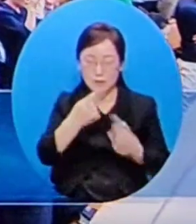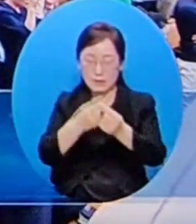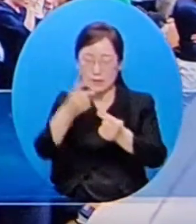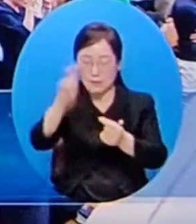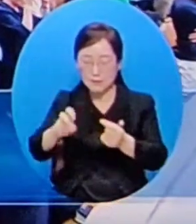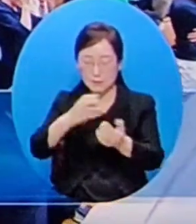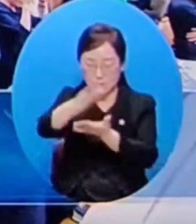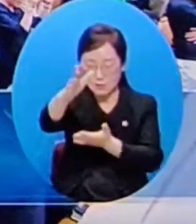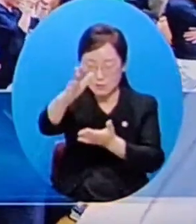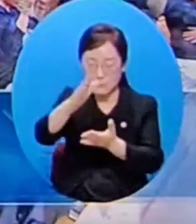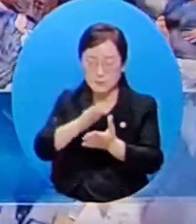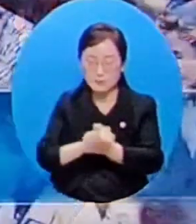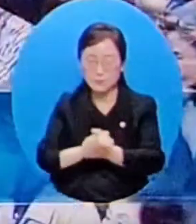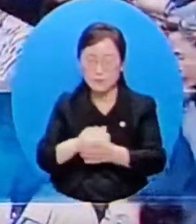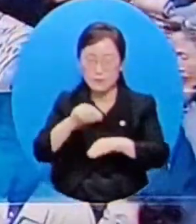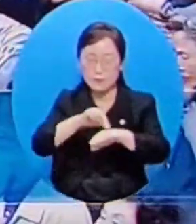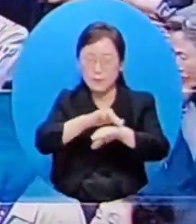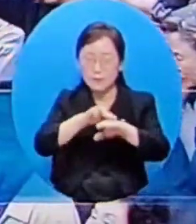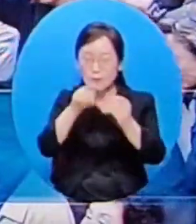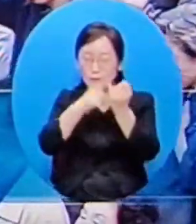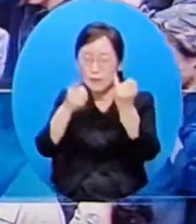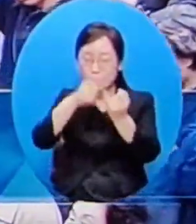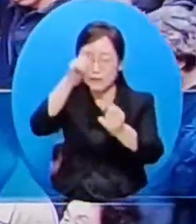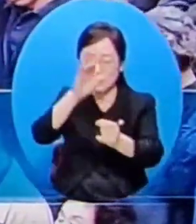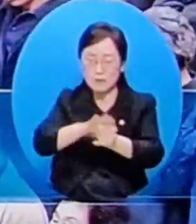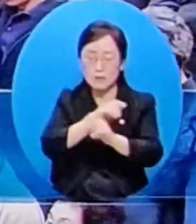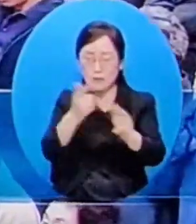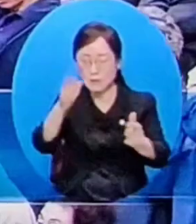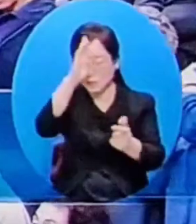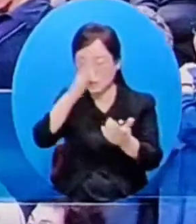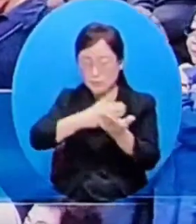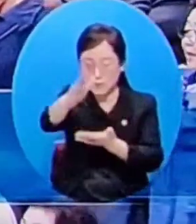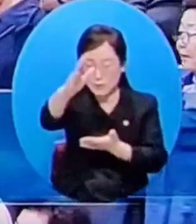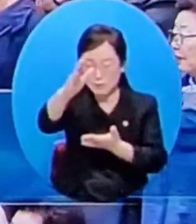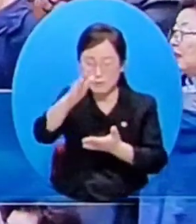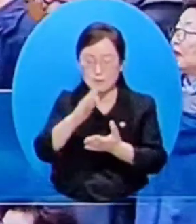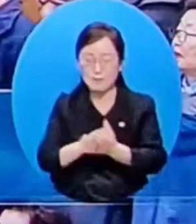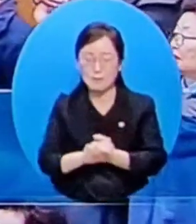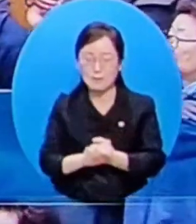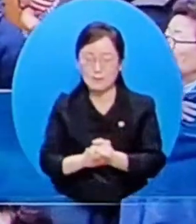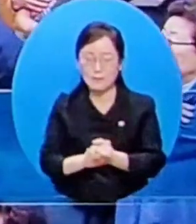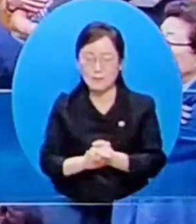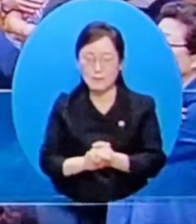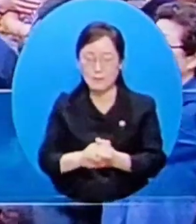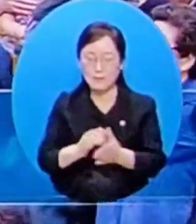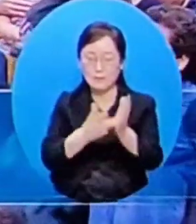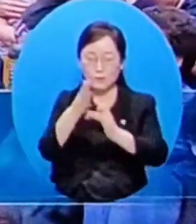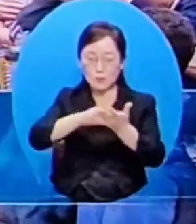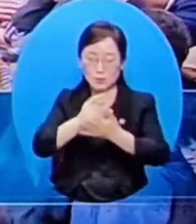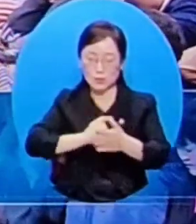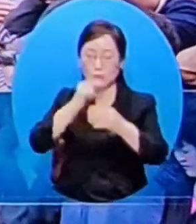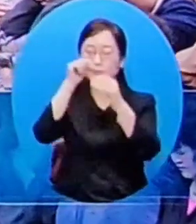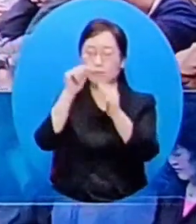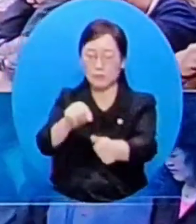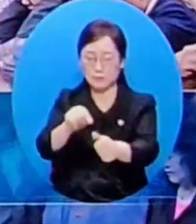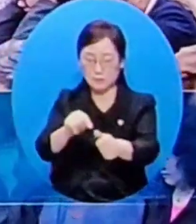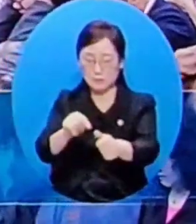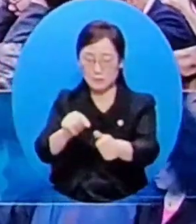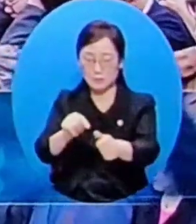암은 떠나가라. 피부병, 난치병, 불임증은 물러갈지어다. 나사렛 예수 그리스도의 이름으로